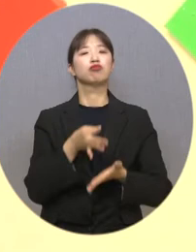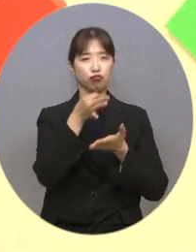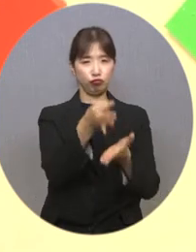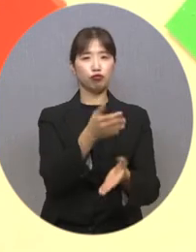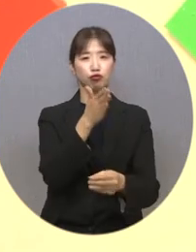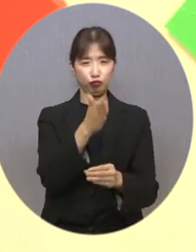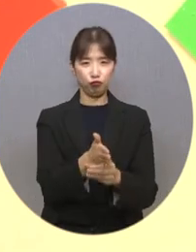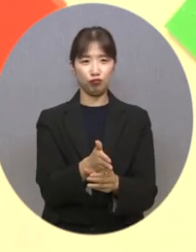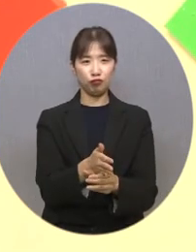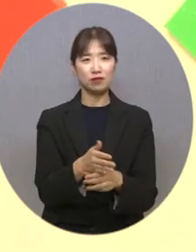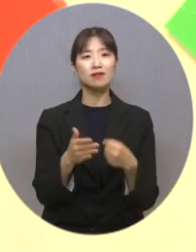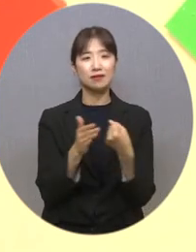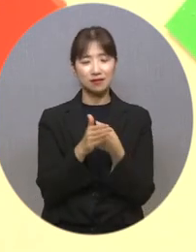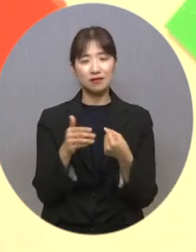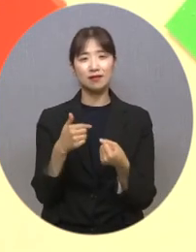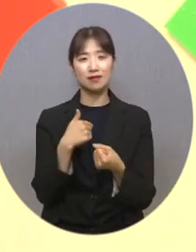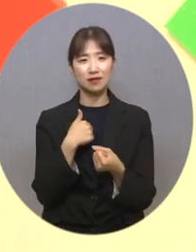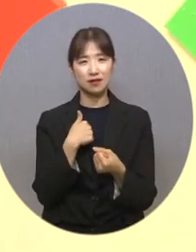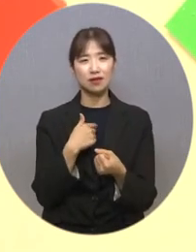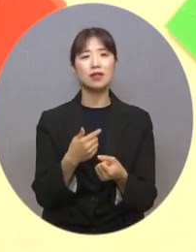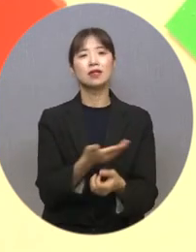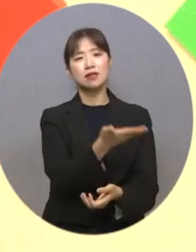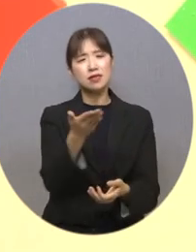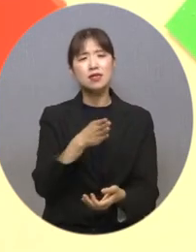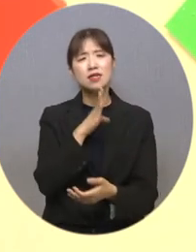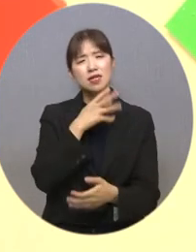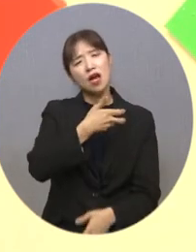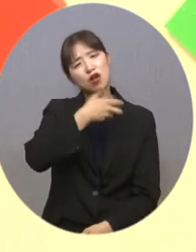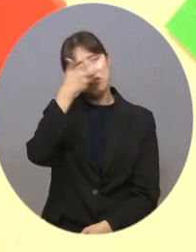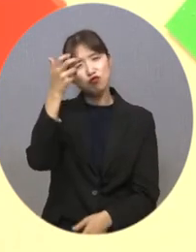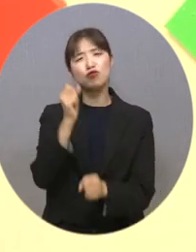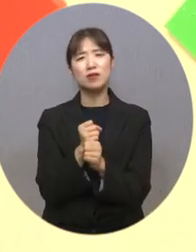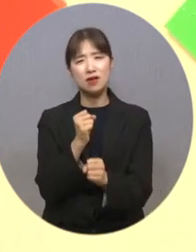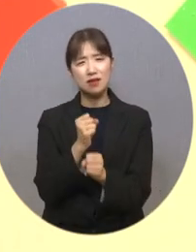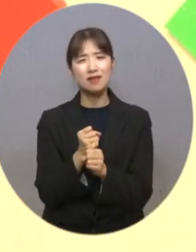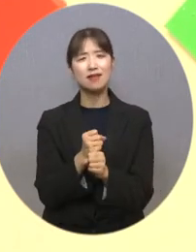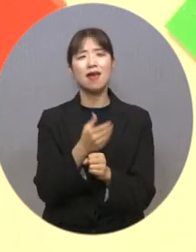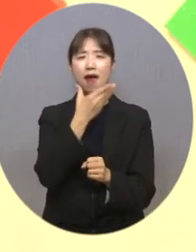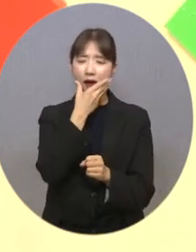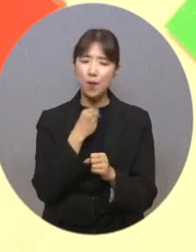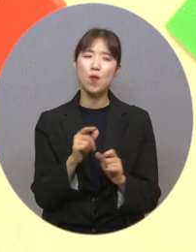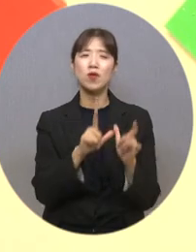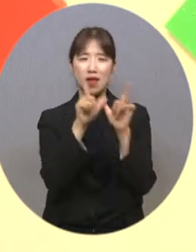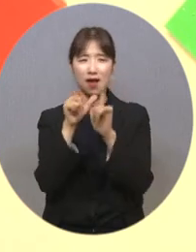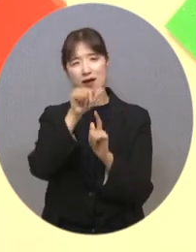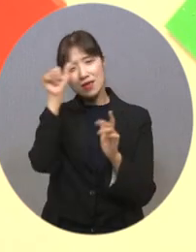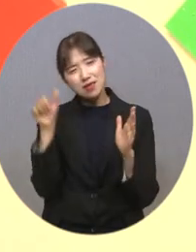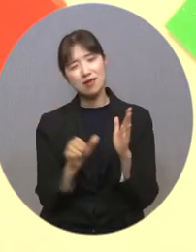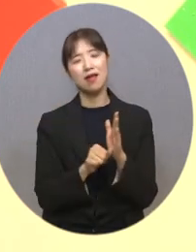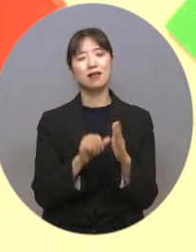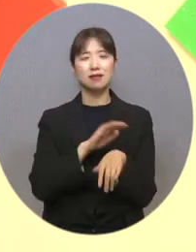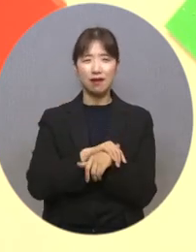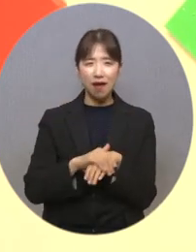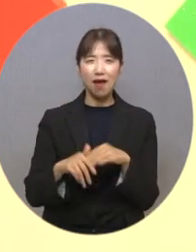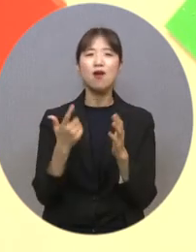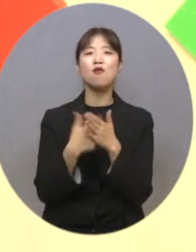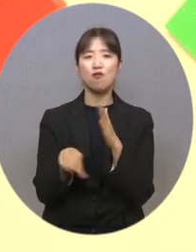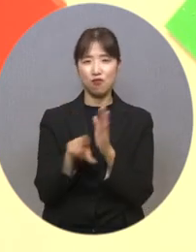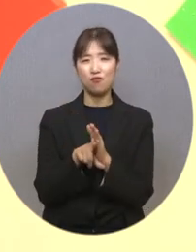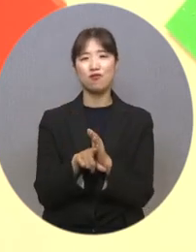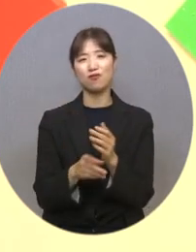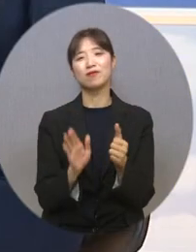있고요. 그래서 꿈을 키우는 그들이 정말 꿈을 키우는 하나의 행복한 상과 사회 구성으로서 역할